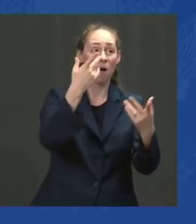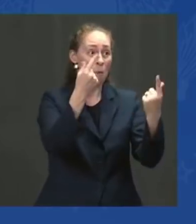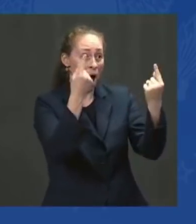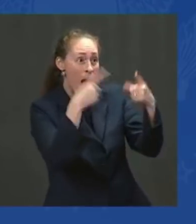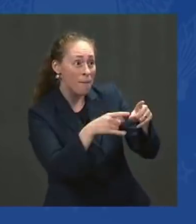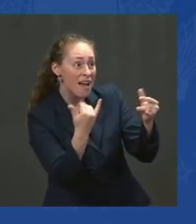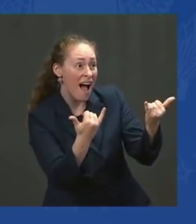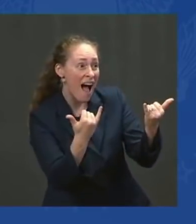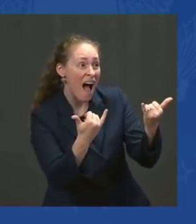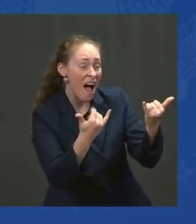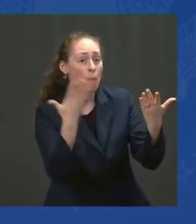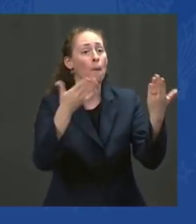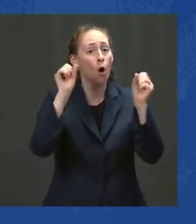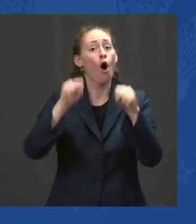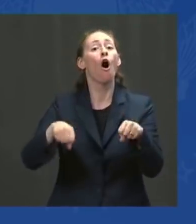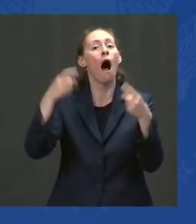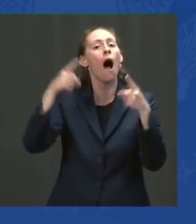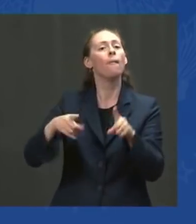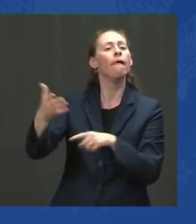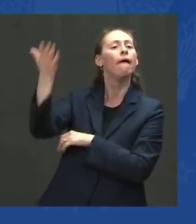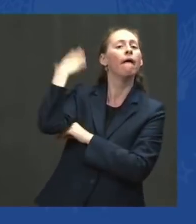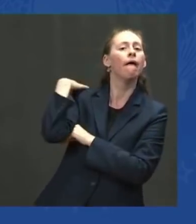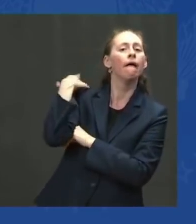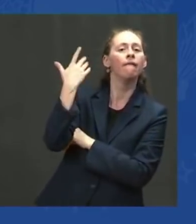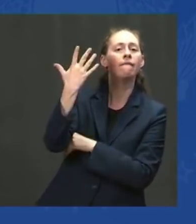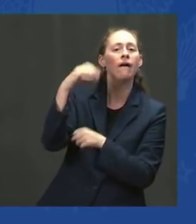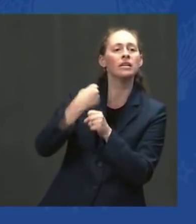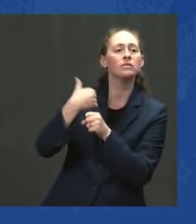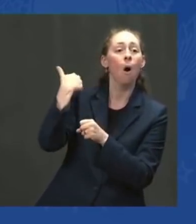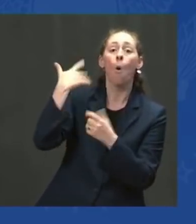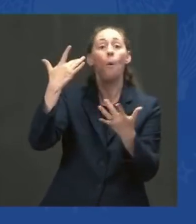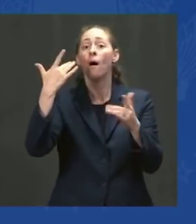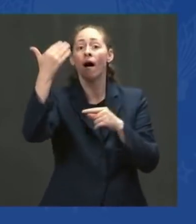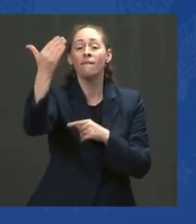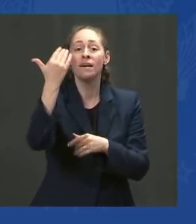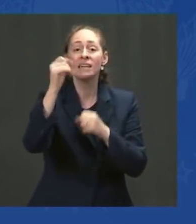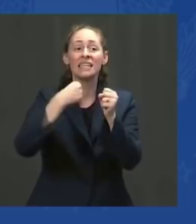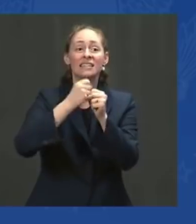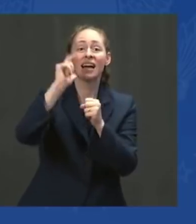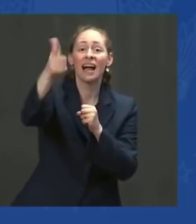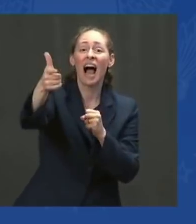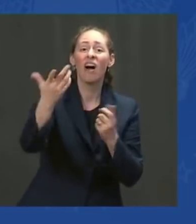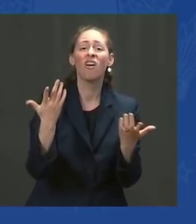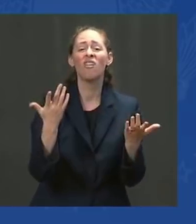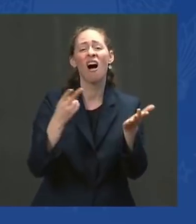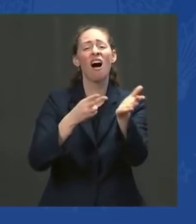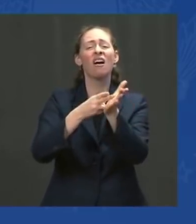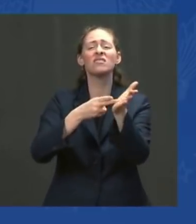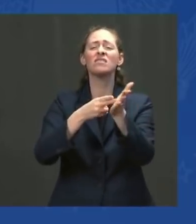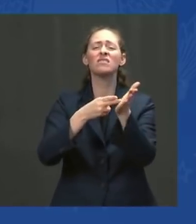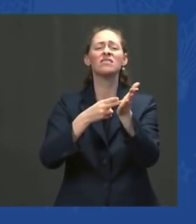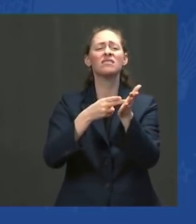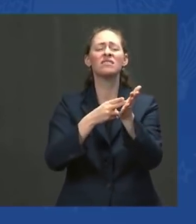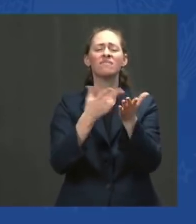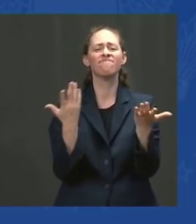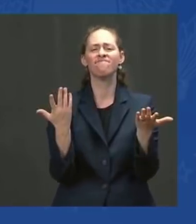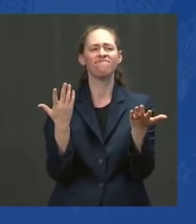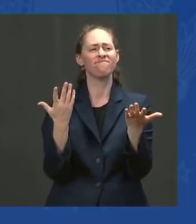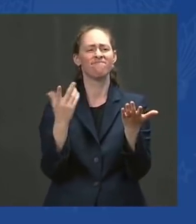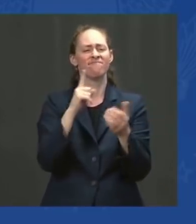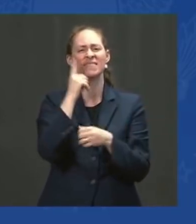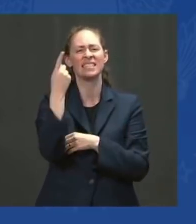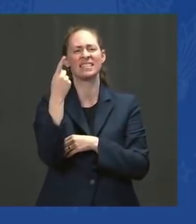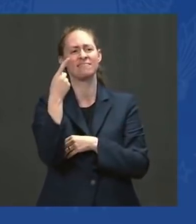大程度上的降低啊，谁来统治那都是一样的啊。对所谓的民主政权带来的好